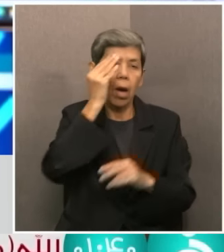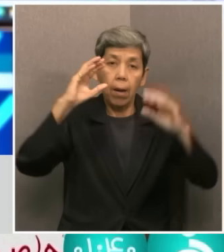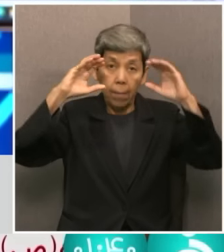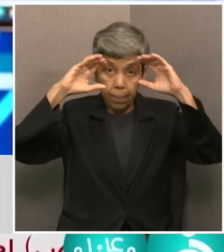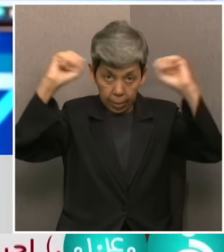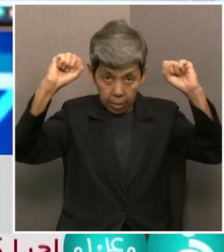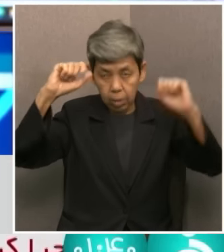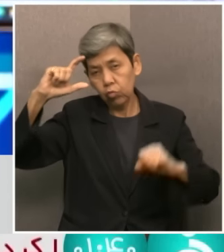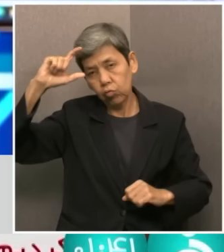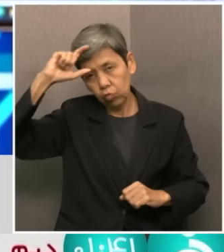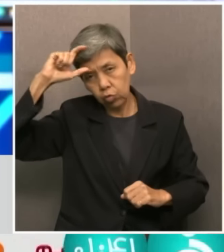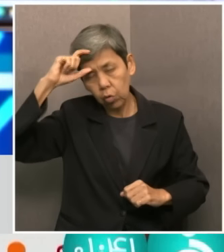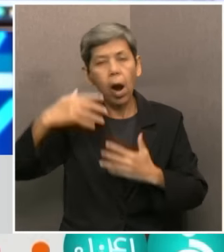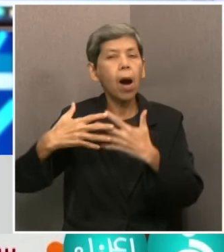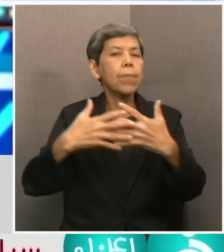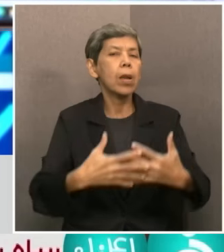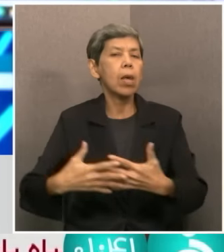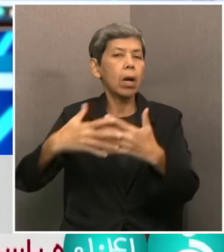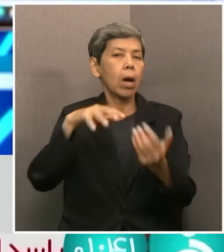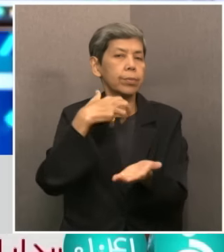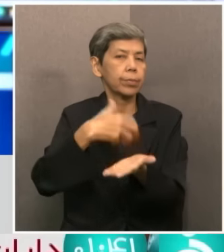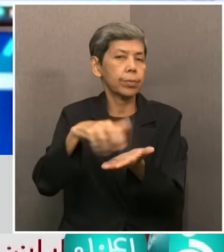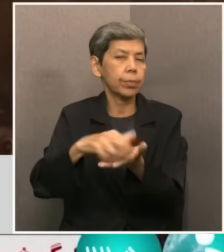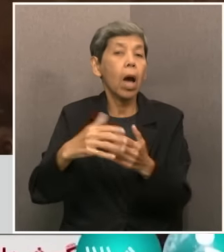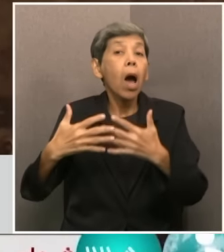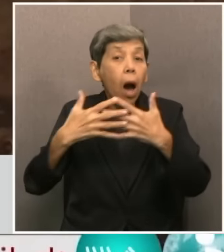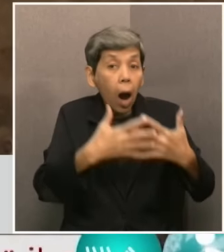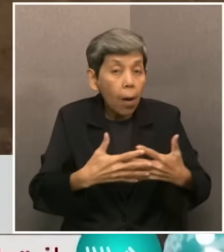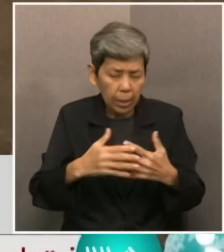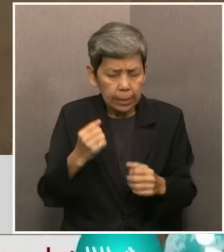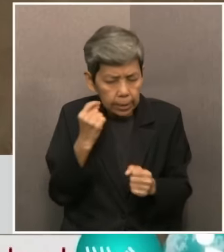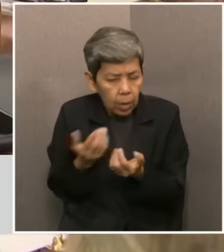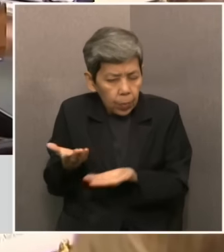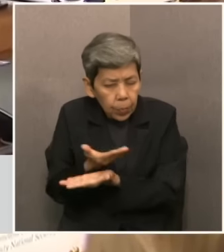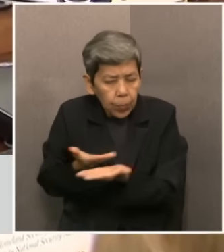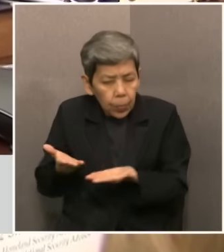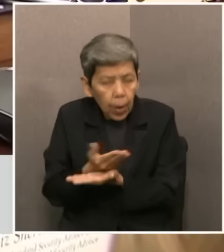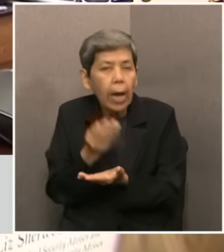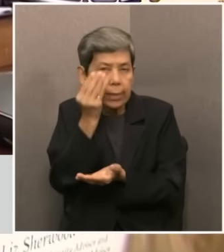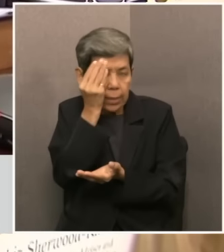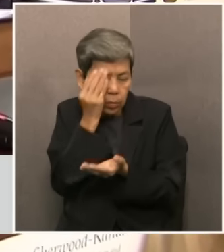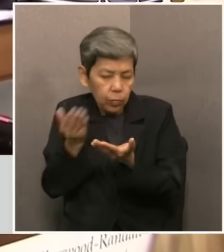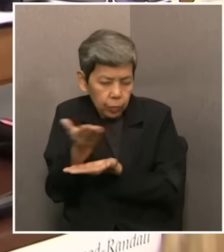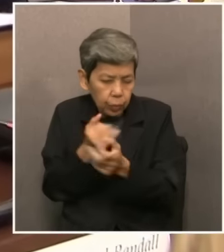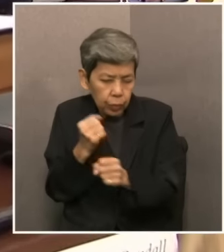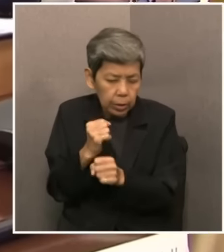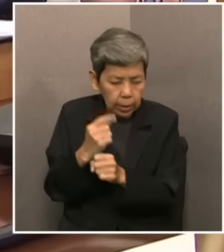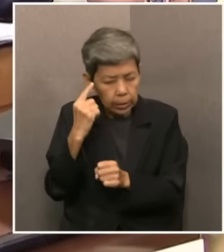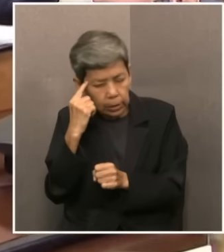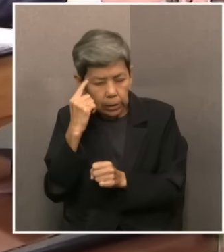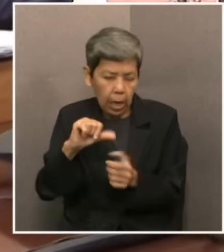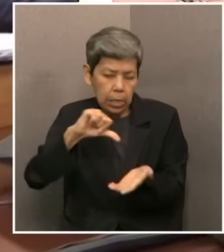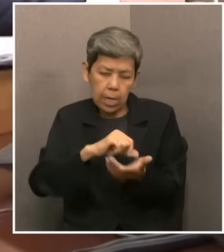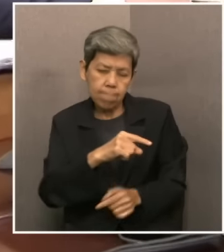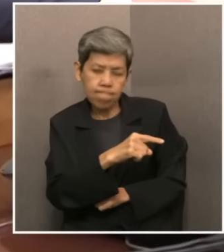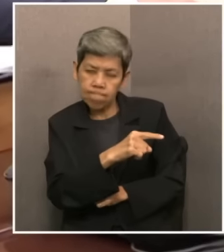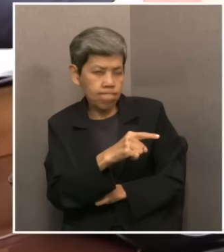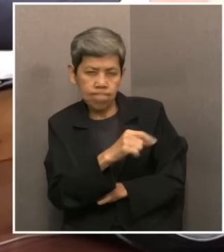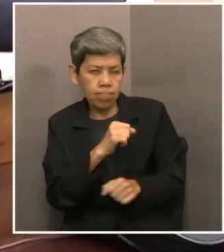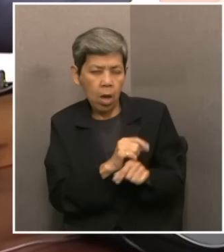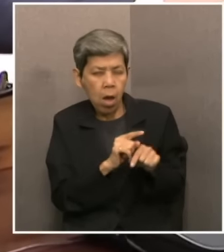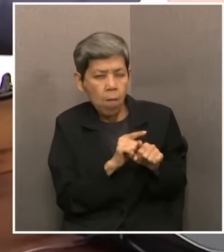บดีโจไบเดนของสหรัฐเปิดเผยว่าสหรัฐกำลังหารือกับอิสราเอลว่าจะตอบโต้อิหร่านอย่างไรที่ยิง